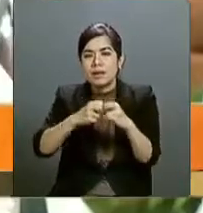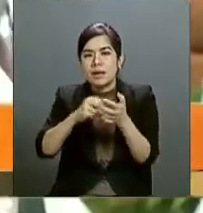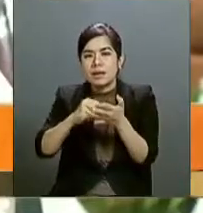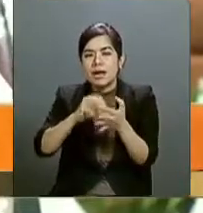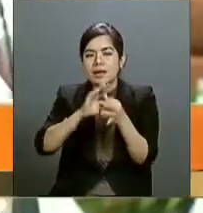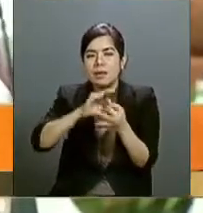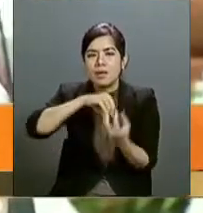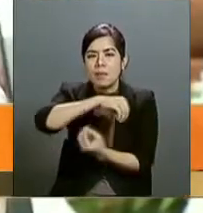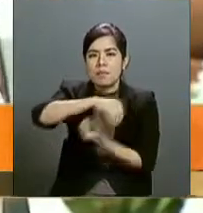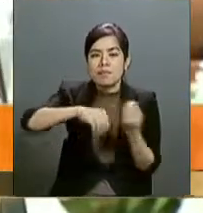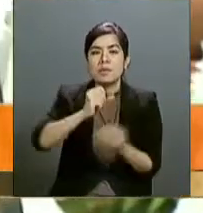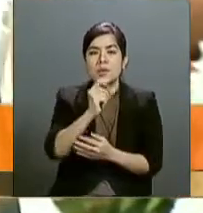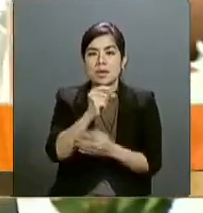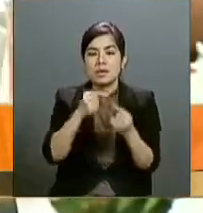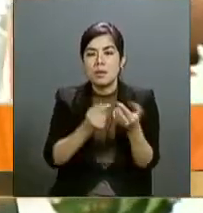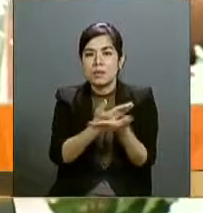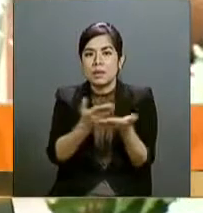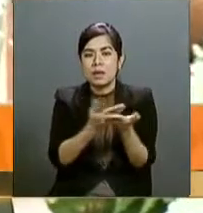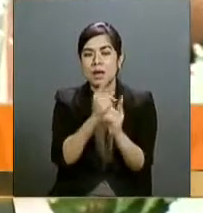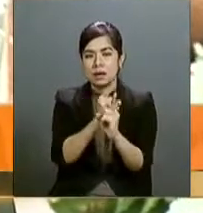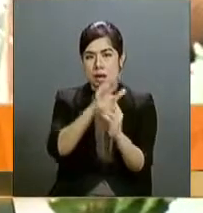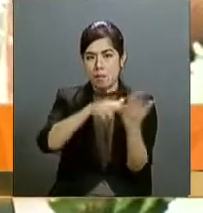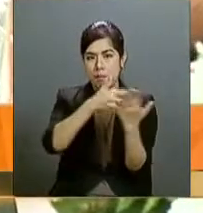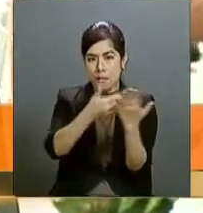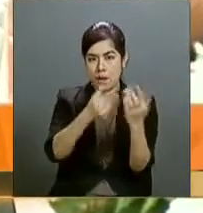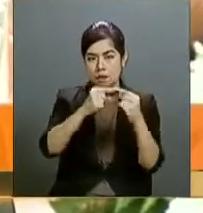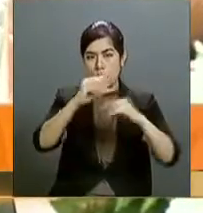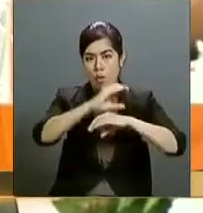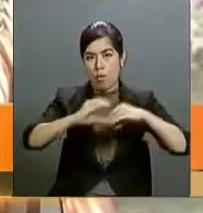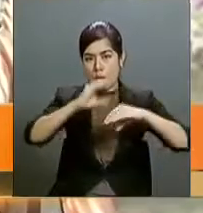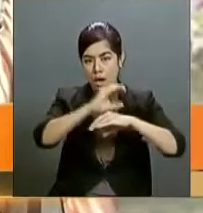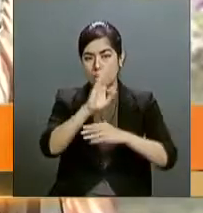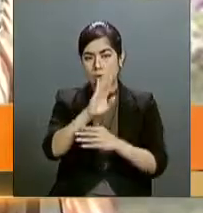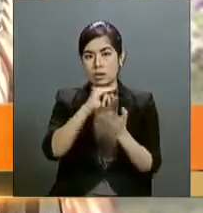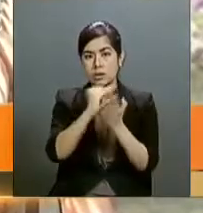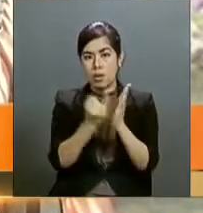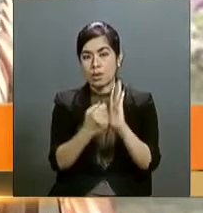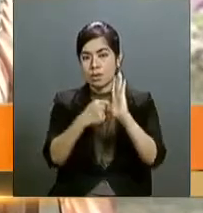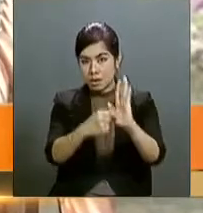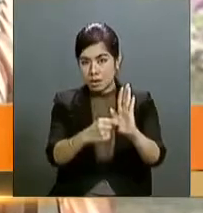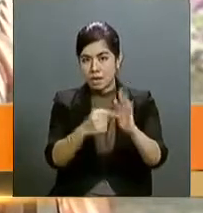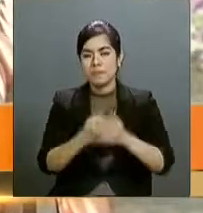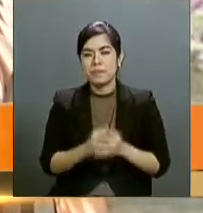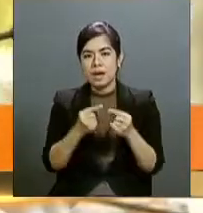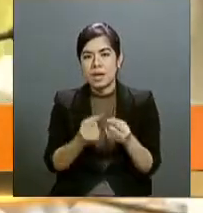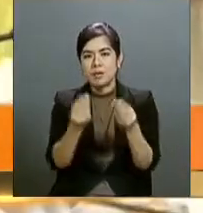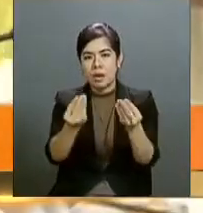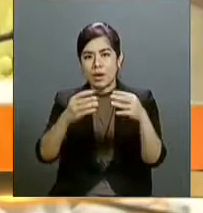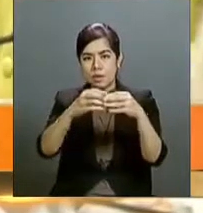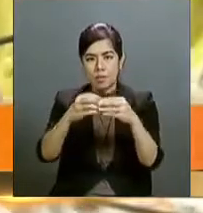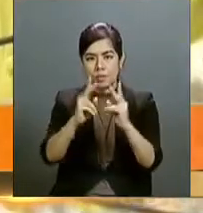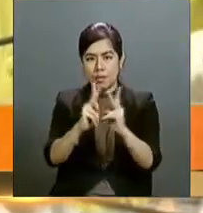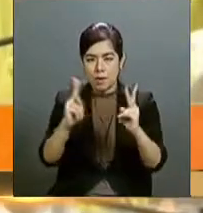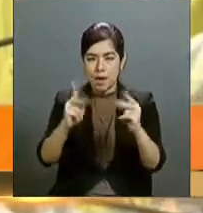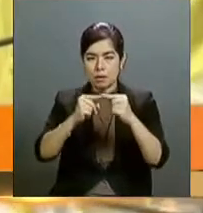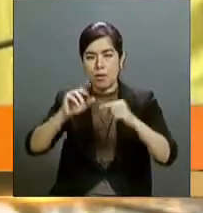พื่อพิจารณาโครงการตามที่จังหวัดและภาคเอกชนเสนอเข้ามาก่อนเข้าสู่ที่ประชุมคณะรัฐมนตรีสัญจรเพื่อให้ความเห็นชอบตามแผนพัฒน